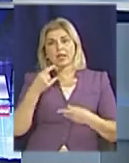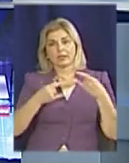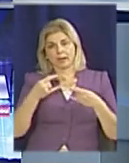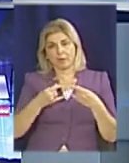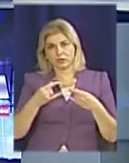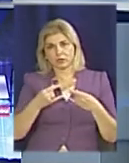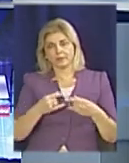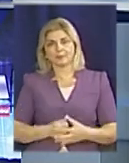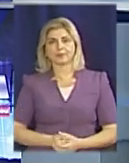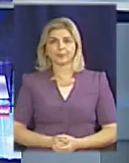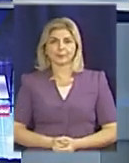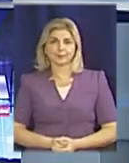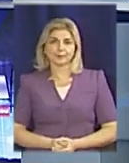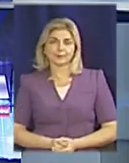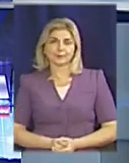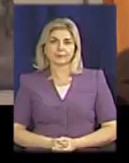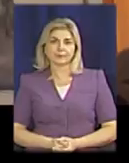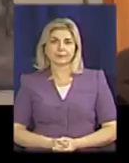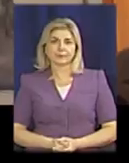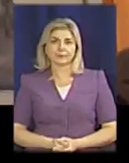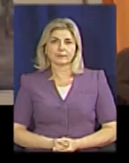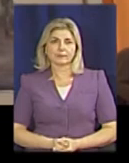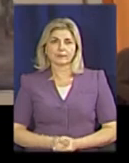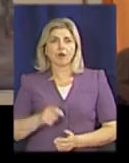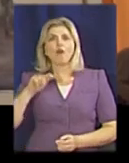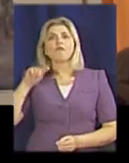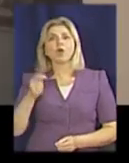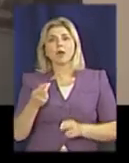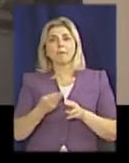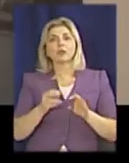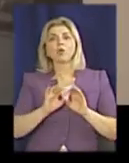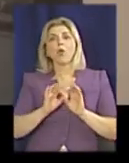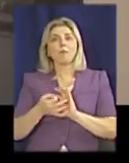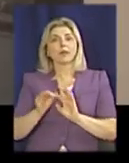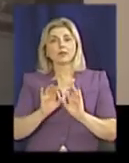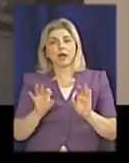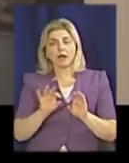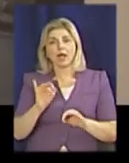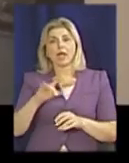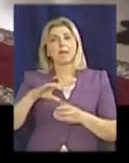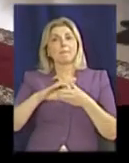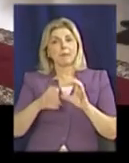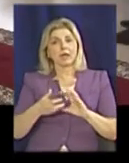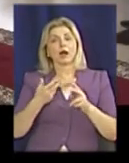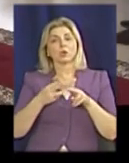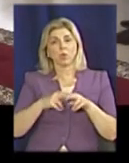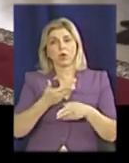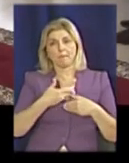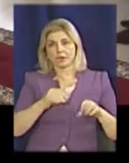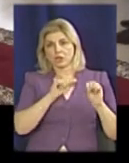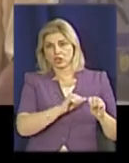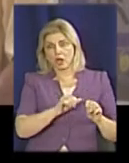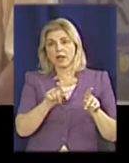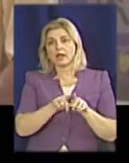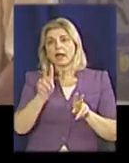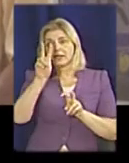Мар'яна Маркевич та Вадим Стасюк. «Війна без коментарів та світ, який ми захищаємо». З такими назвами вийшла серія книг,